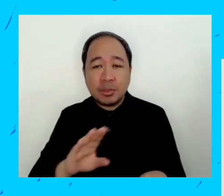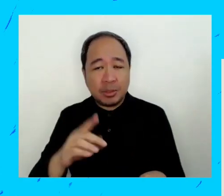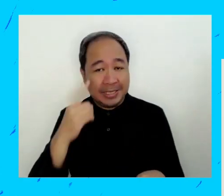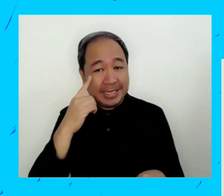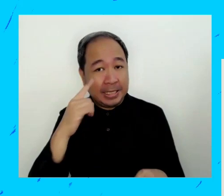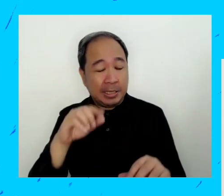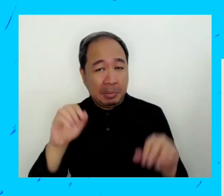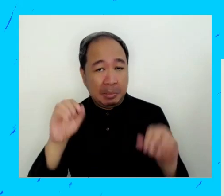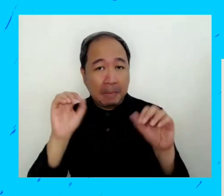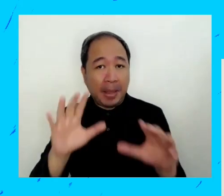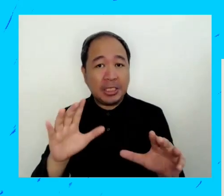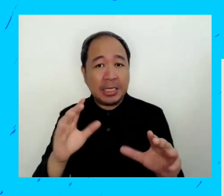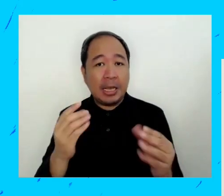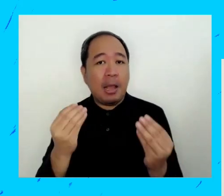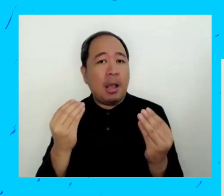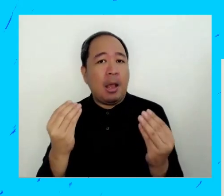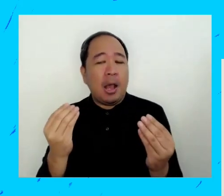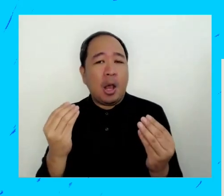considérées